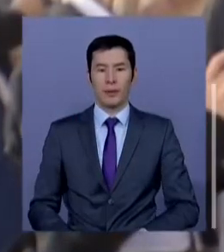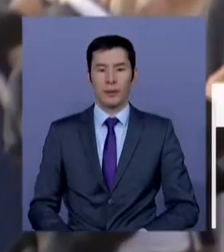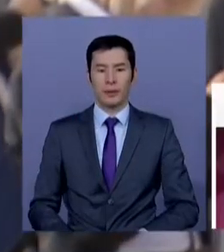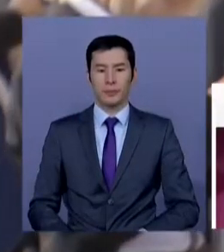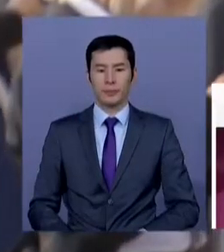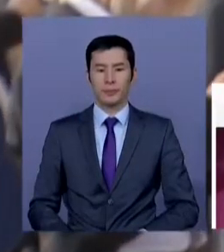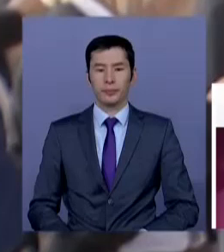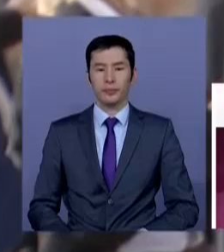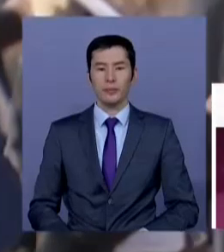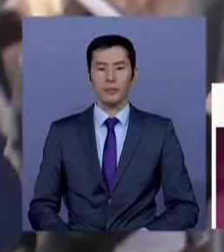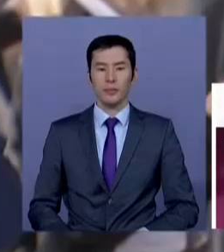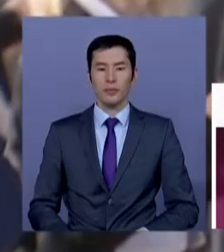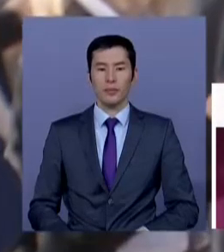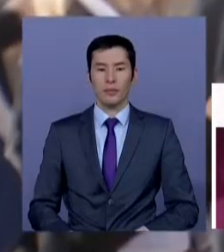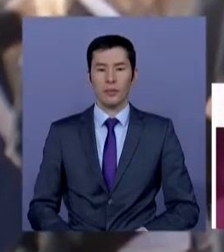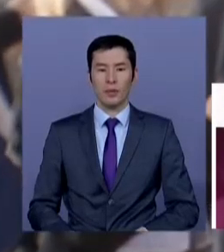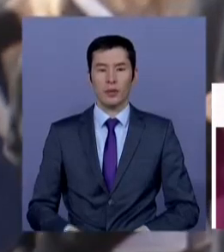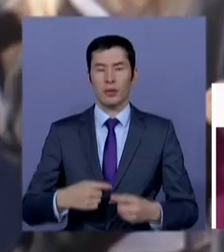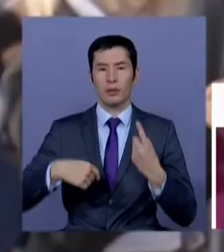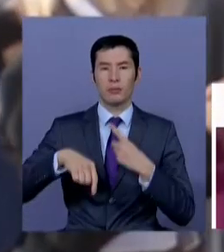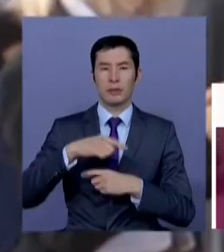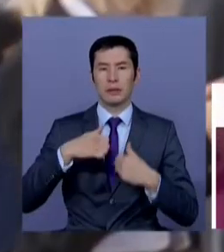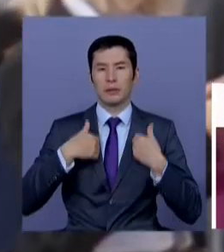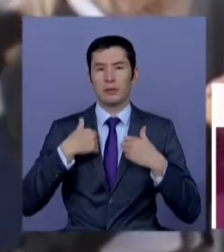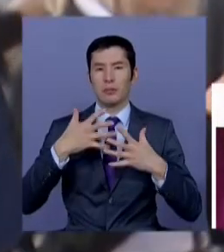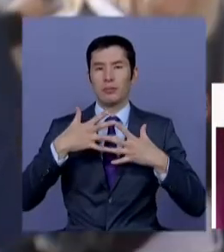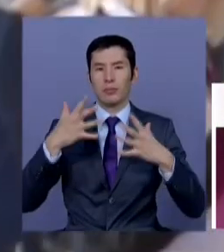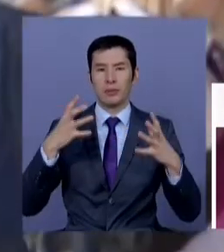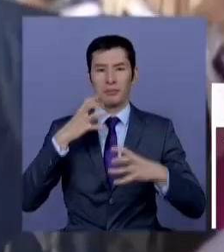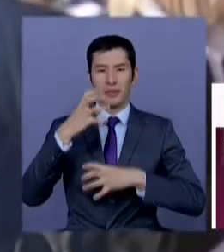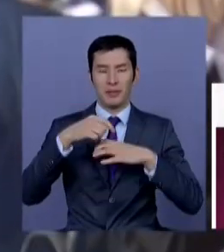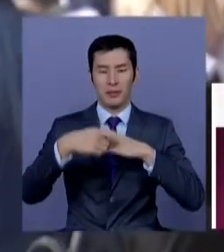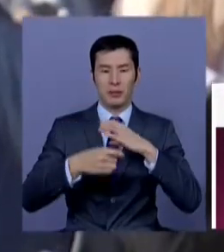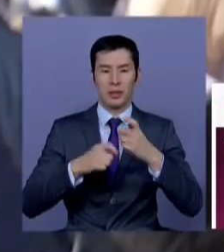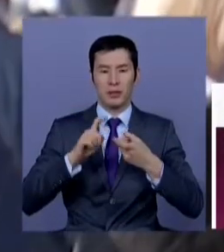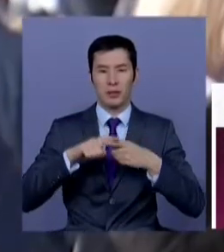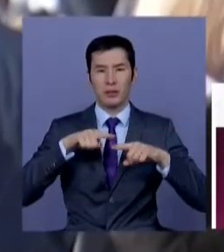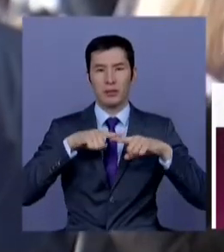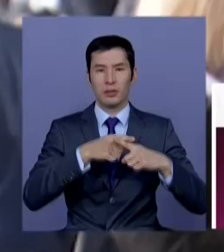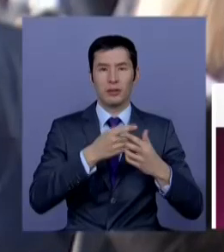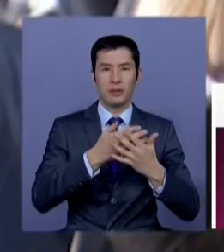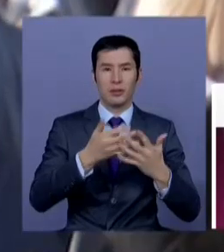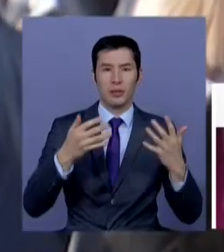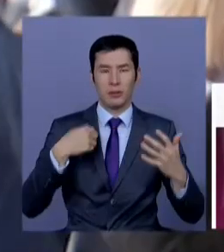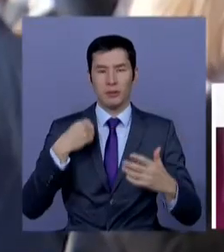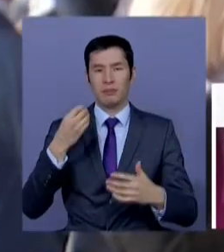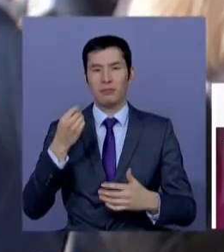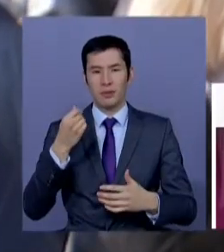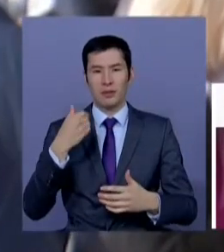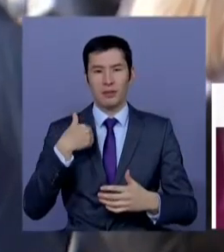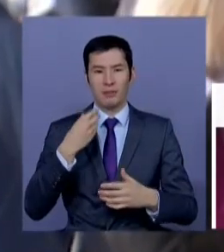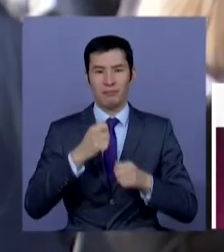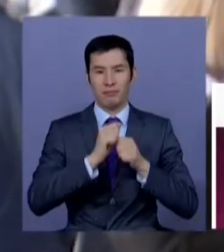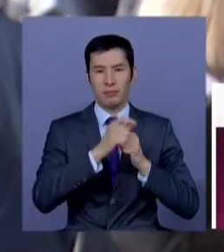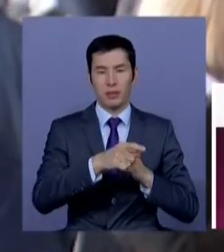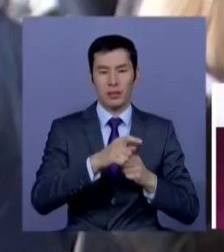Біз негізінен технологиялық салаларға көп инвестиция саламыз. Әлем бойынша көп инвестициялық жобаларымыз бар. Осы Алматыға және Қазақстанға IT